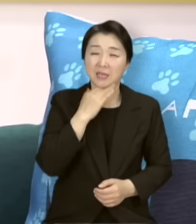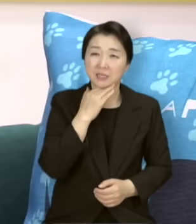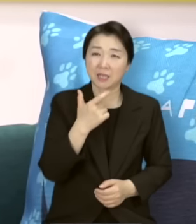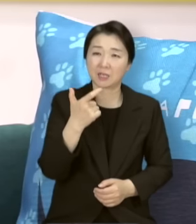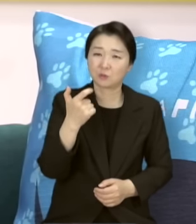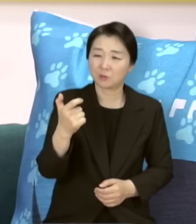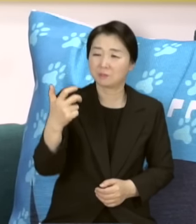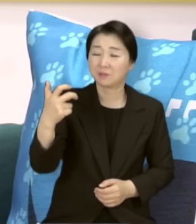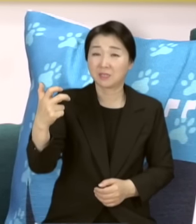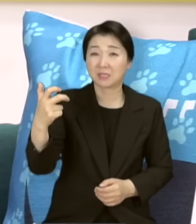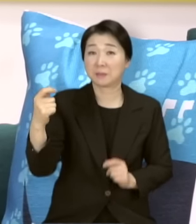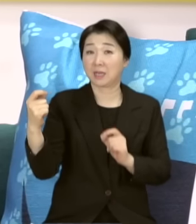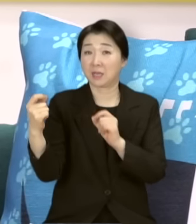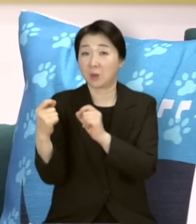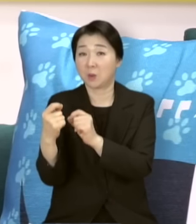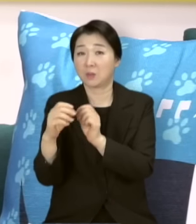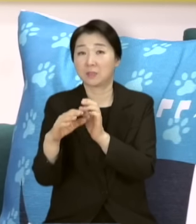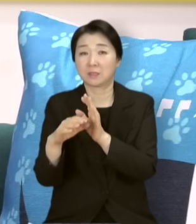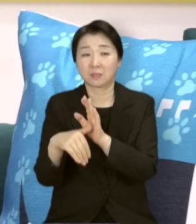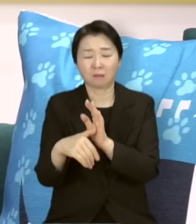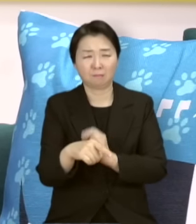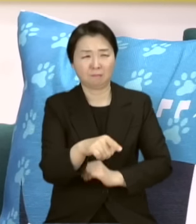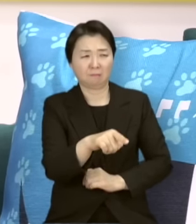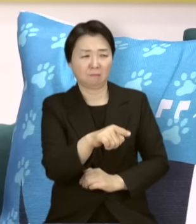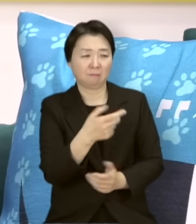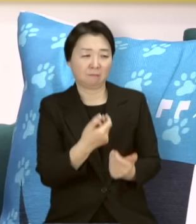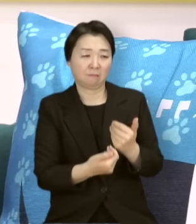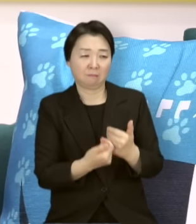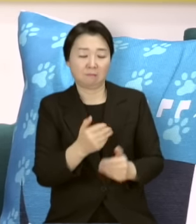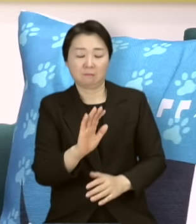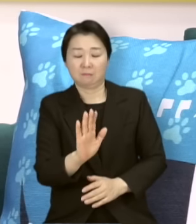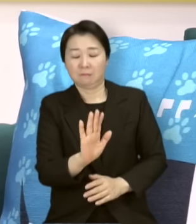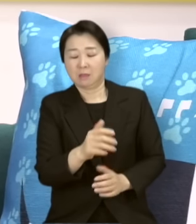70으로 접어드는 사람은 상당히 못마땅해하고